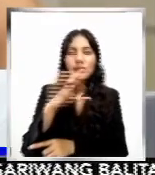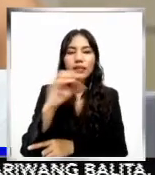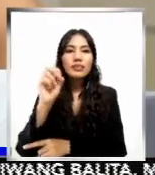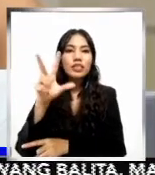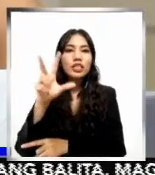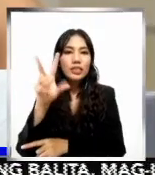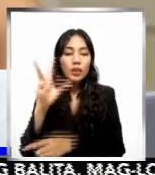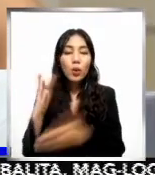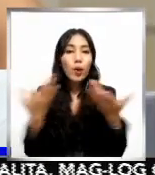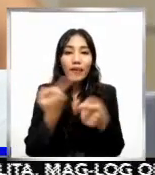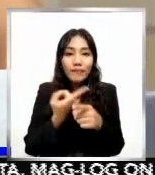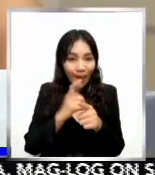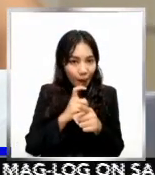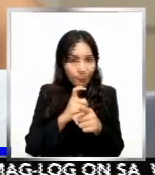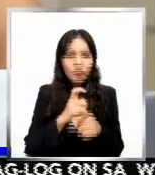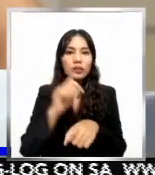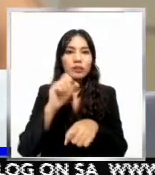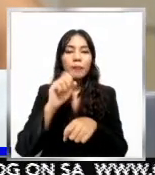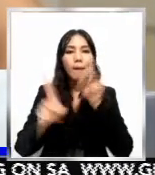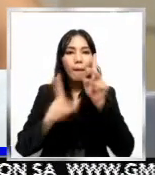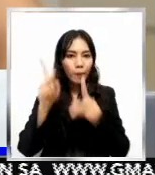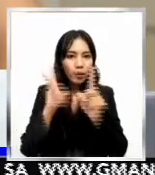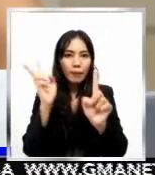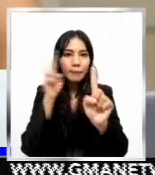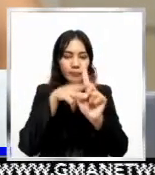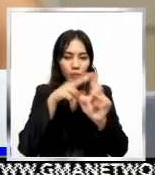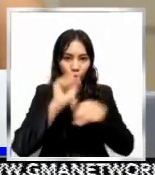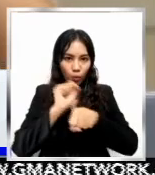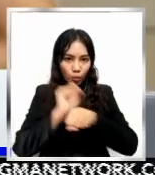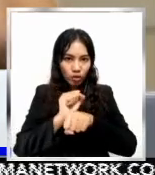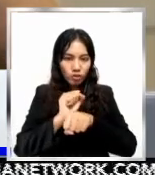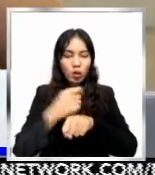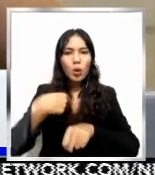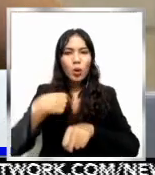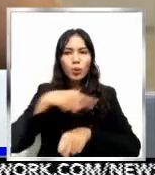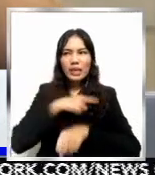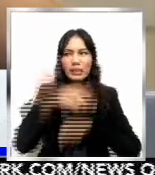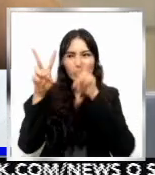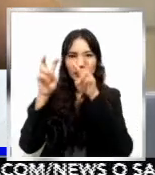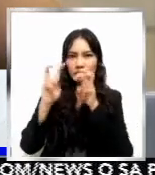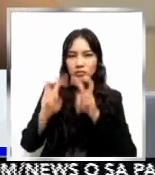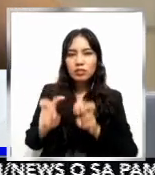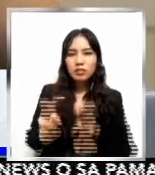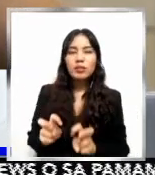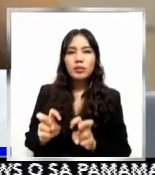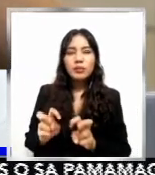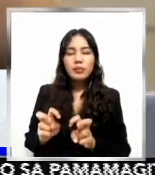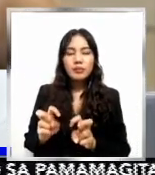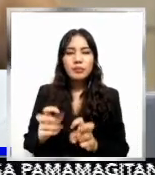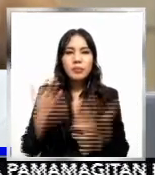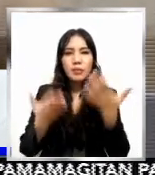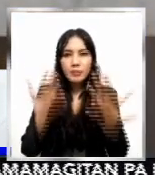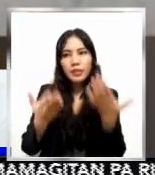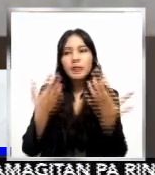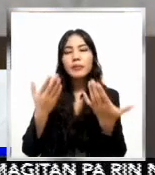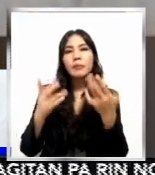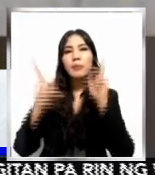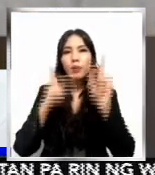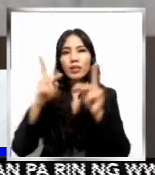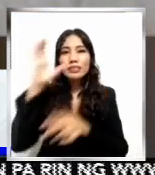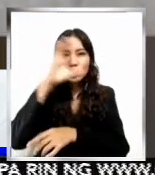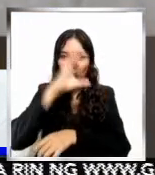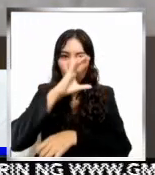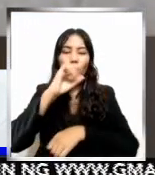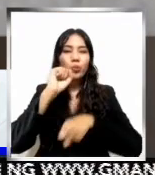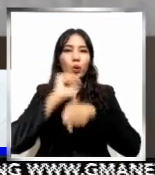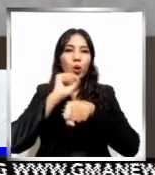ang analysis ng aming epidemiologist, dahil naghahanap sila ng trabaho, so in the process of looking